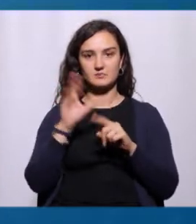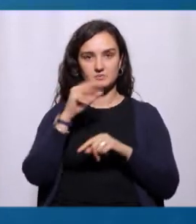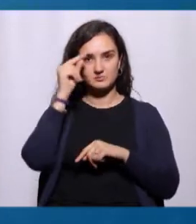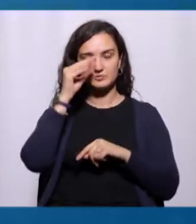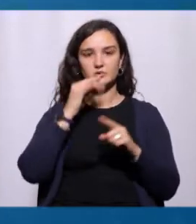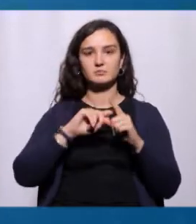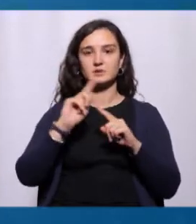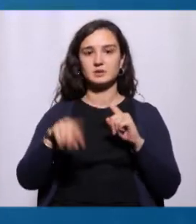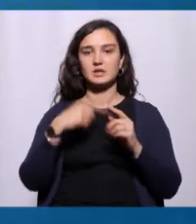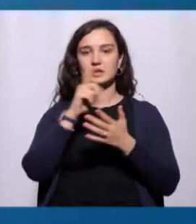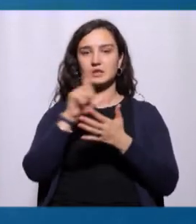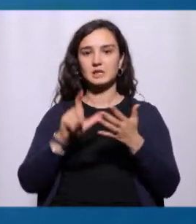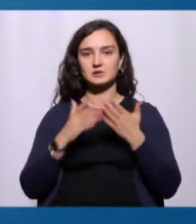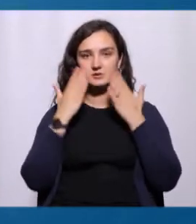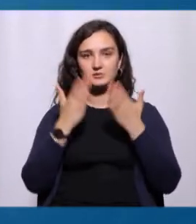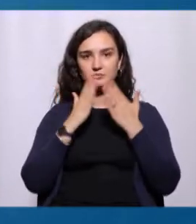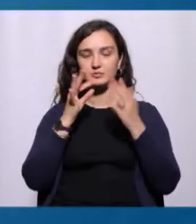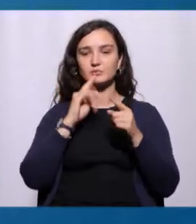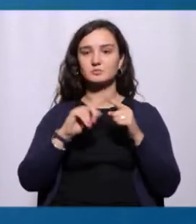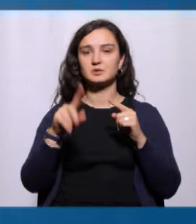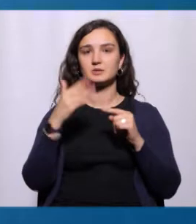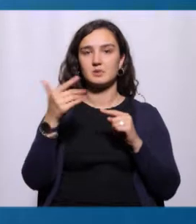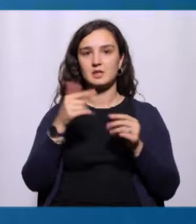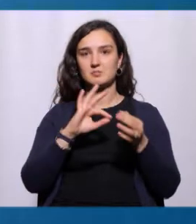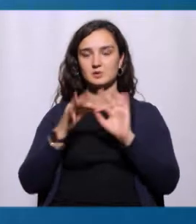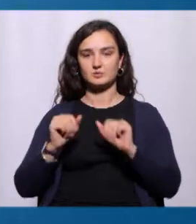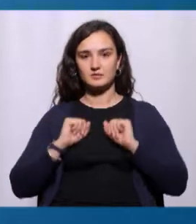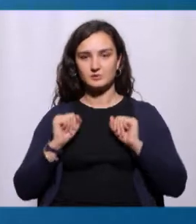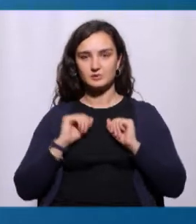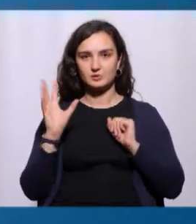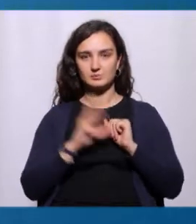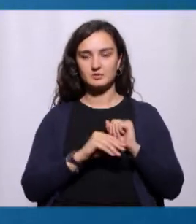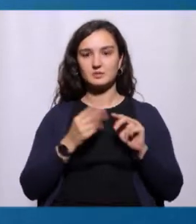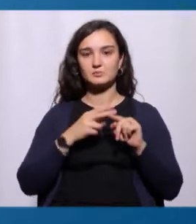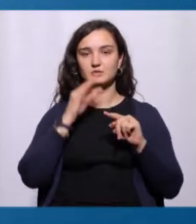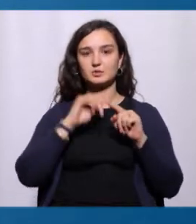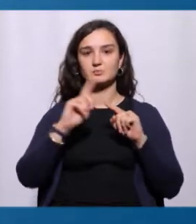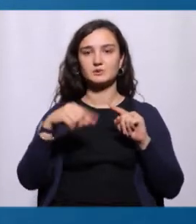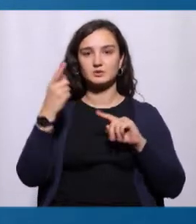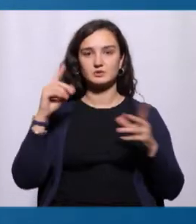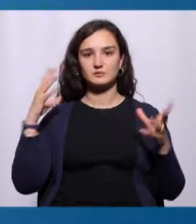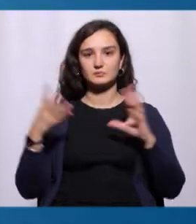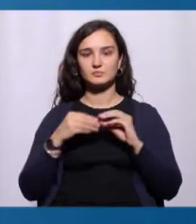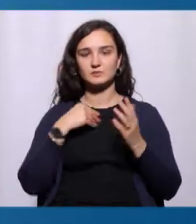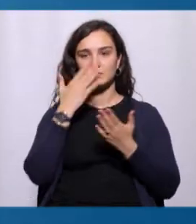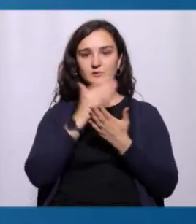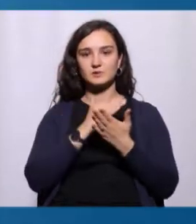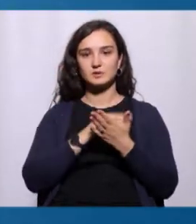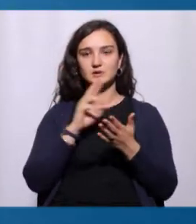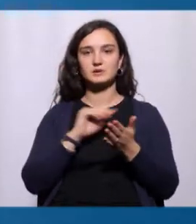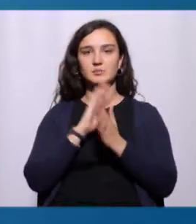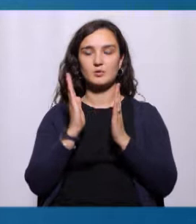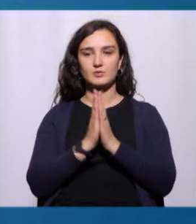შემდეგ წავიკითხავთ ტექსტს, ხოლო შემდეგ კი გვექნება გრამატიკული სავარჯიშოები. ამის შემდეგ შევაჯამებთ ჩვენს გაკვეთილს და